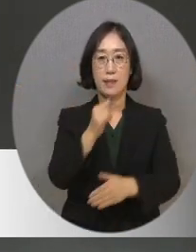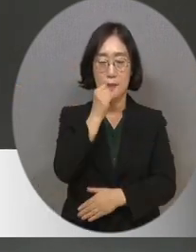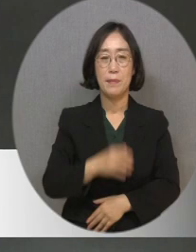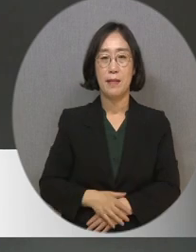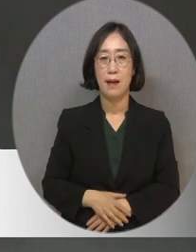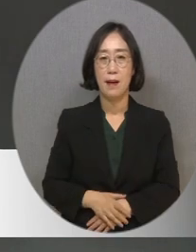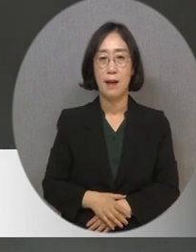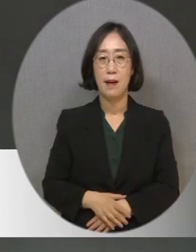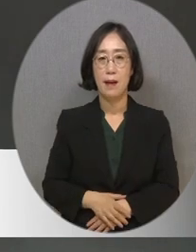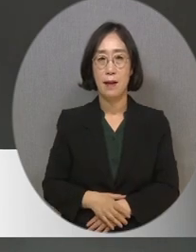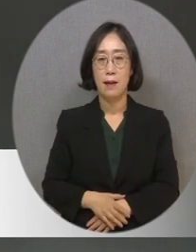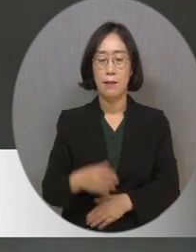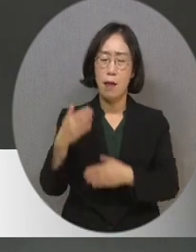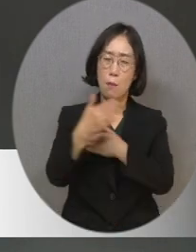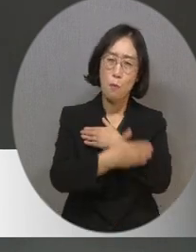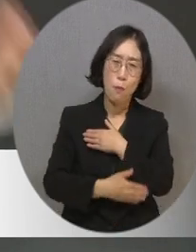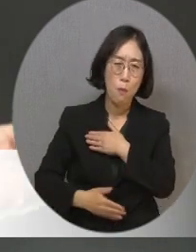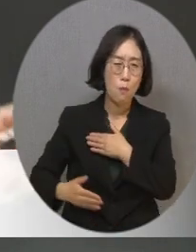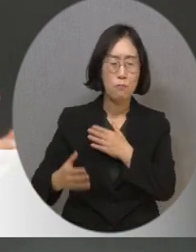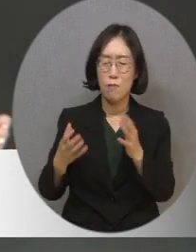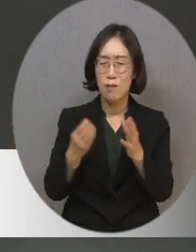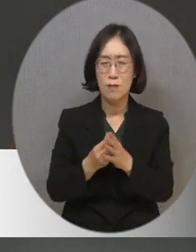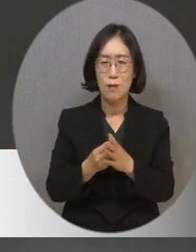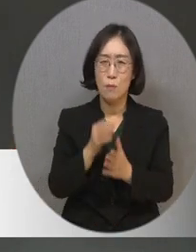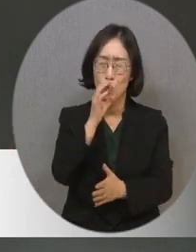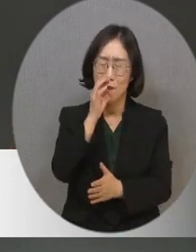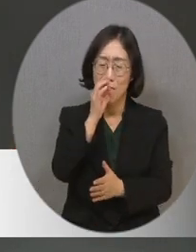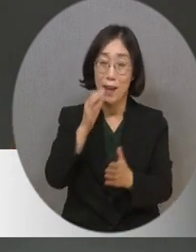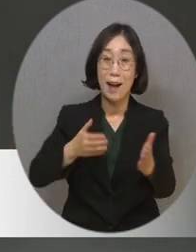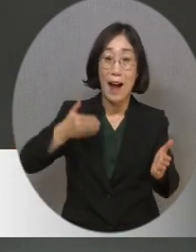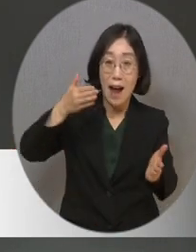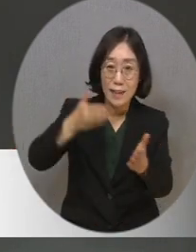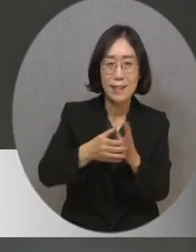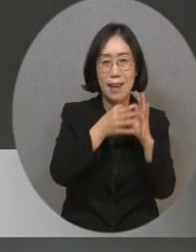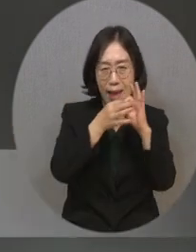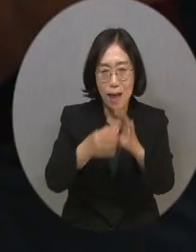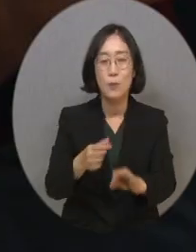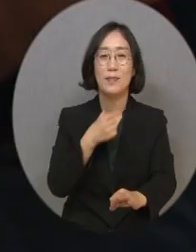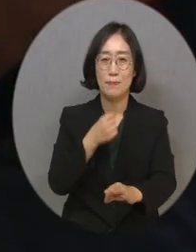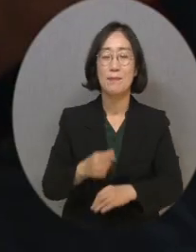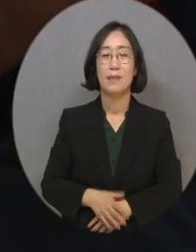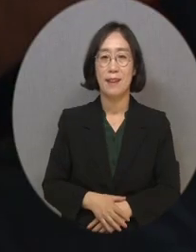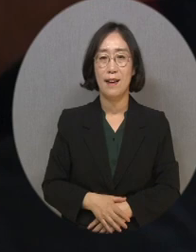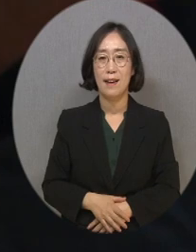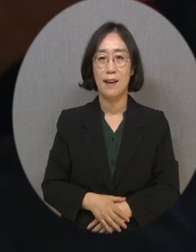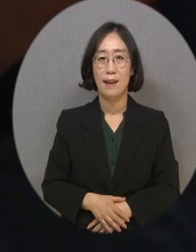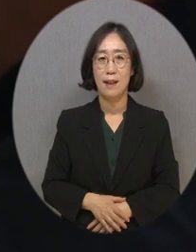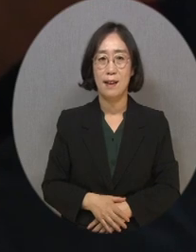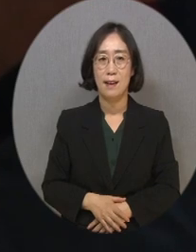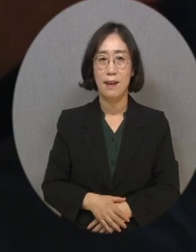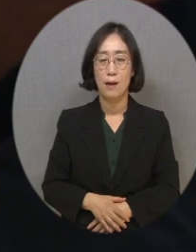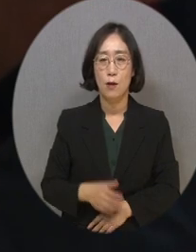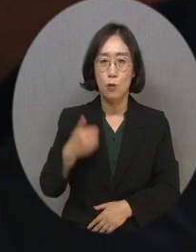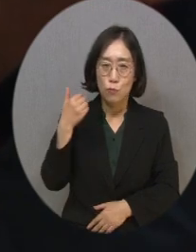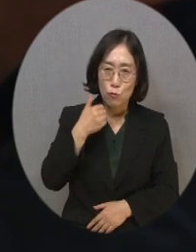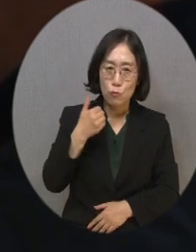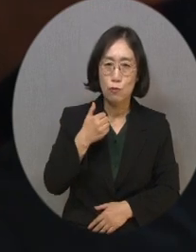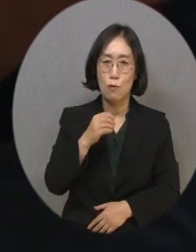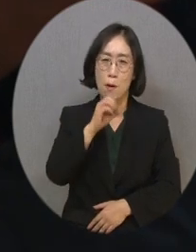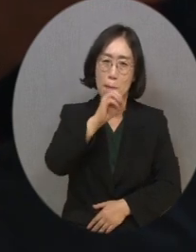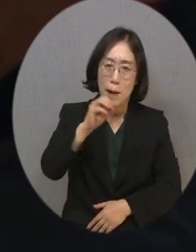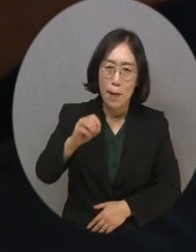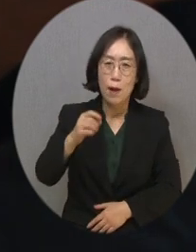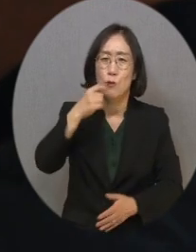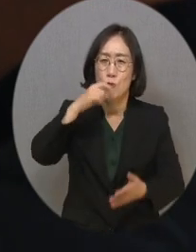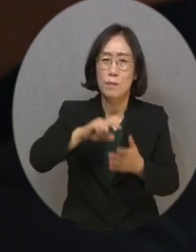합니다 내 몸이 안 될 때까지 하고 싶습니다 한마디 한마디 여느 누구처럼 쉽게 말을